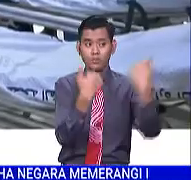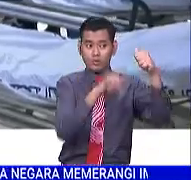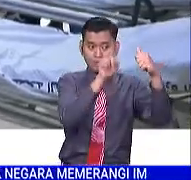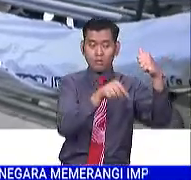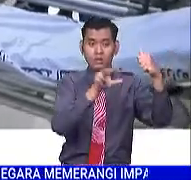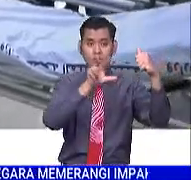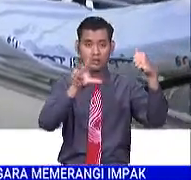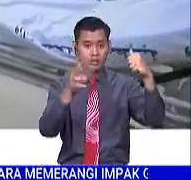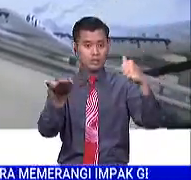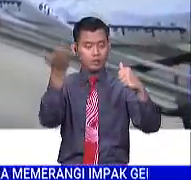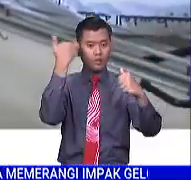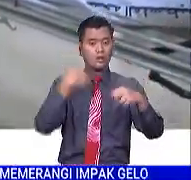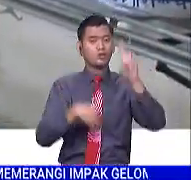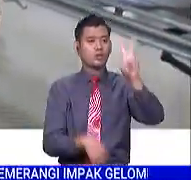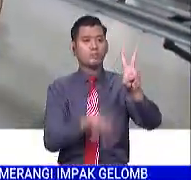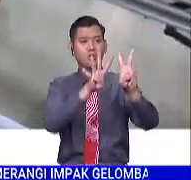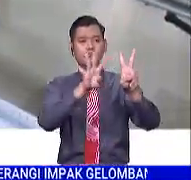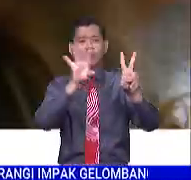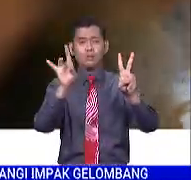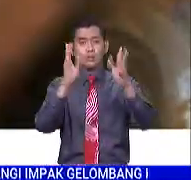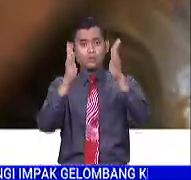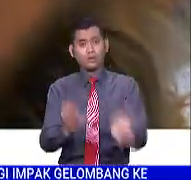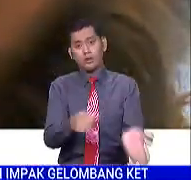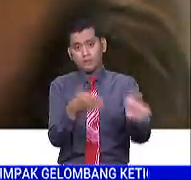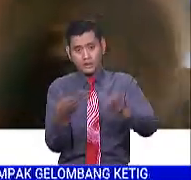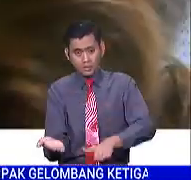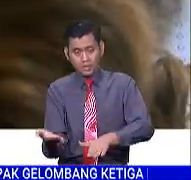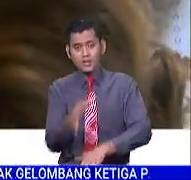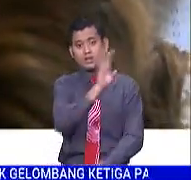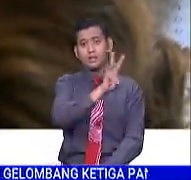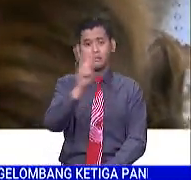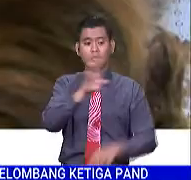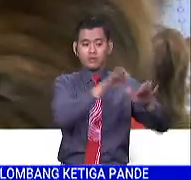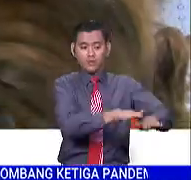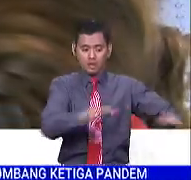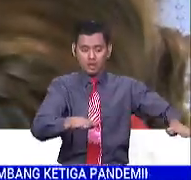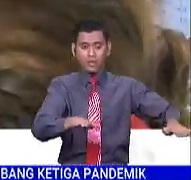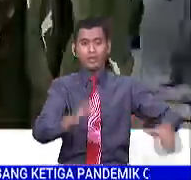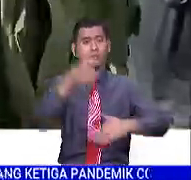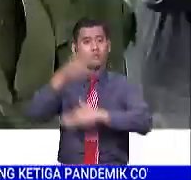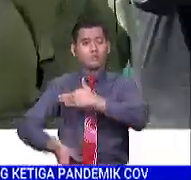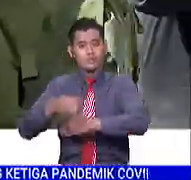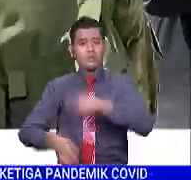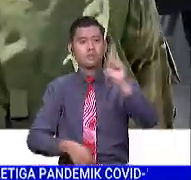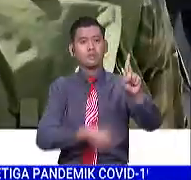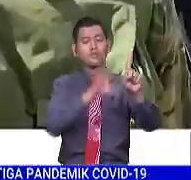lalu menyebabkan 248 orang terbunuh termasuk 66 kanak-kanak dan mencederakan